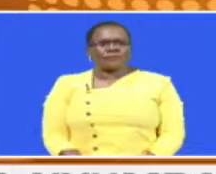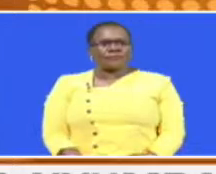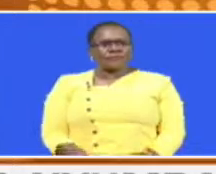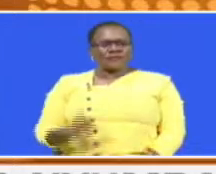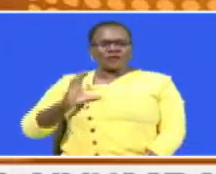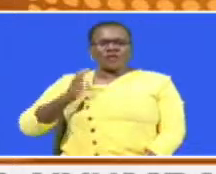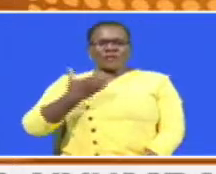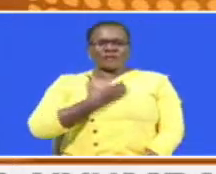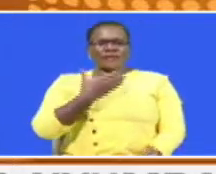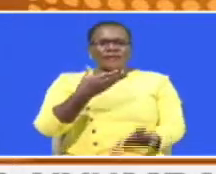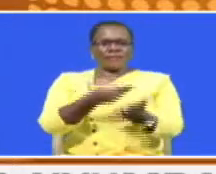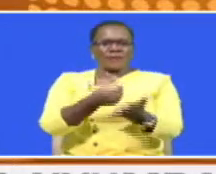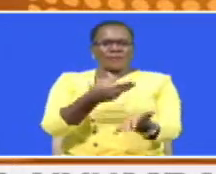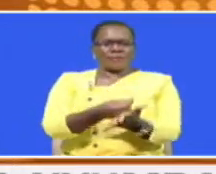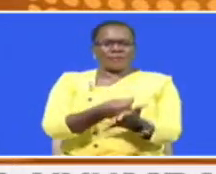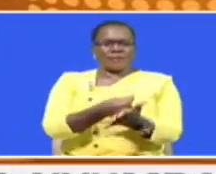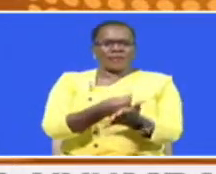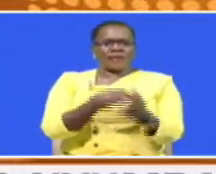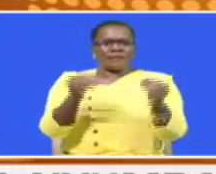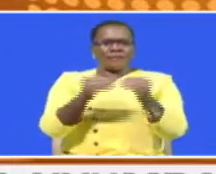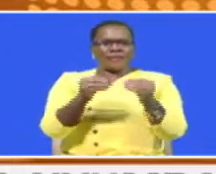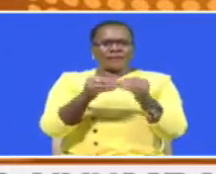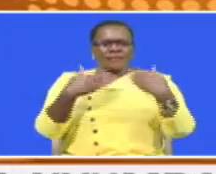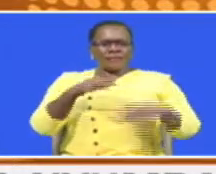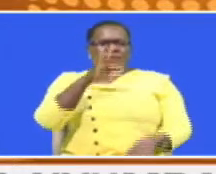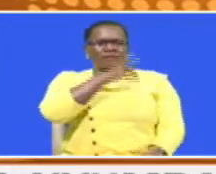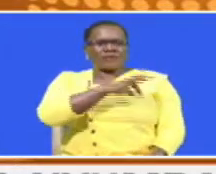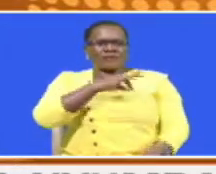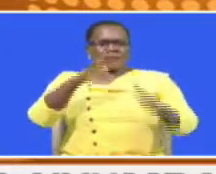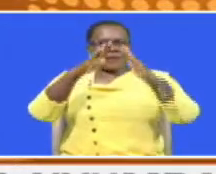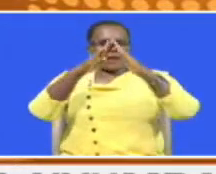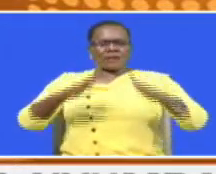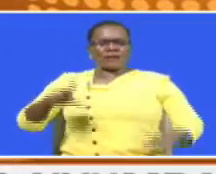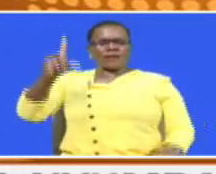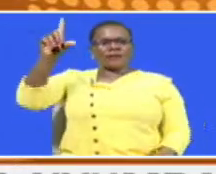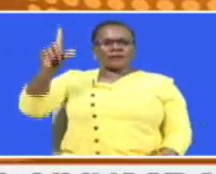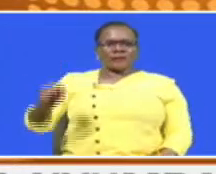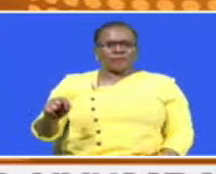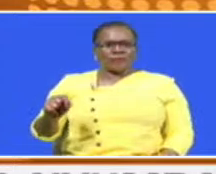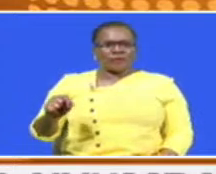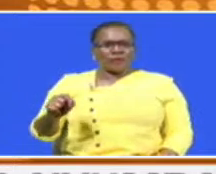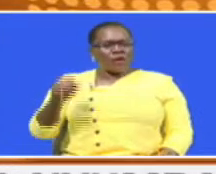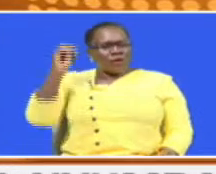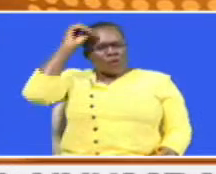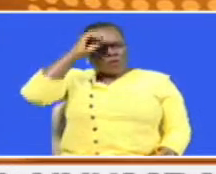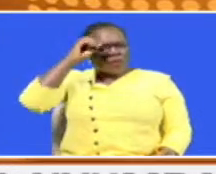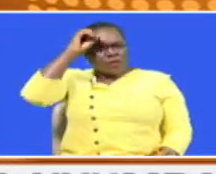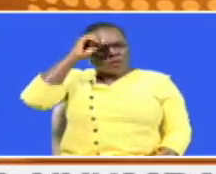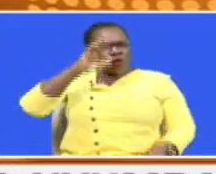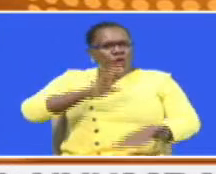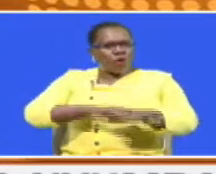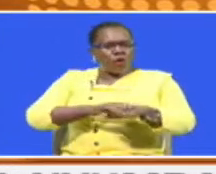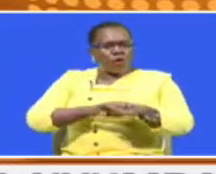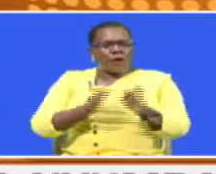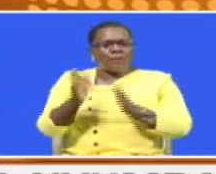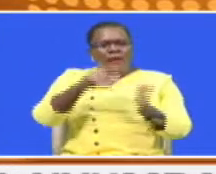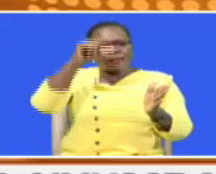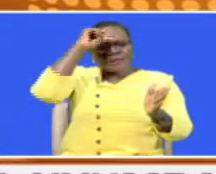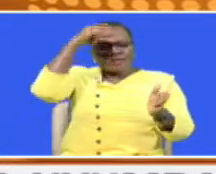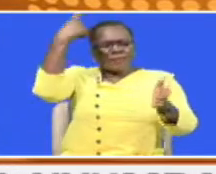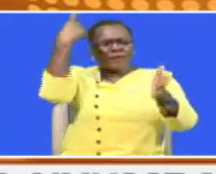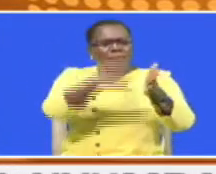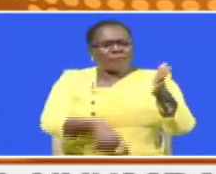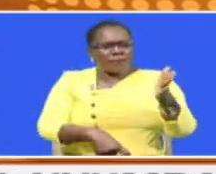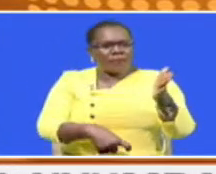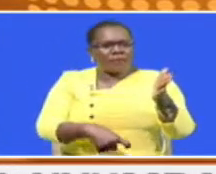Kamati ya bunge ya fedha imeandaa kikao na walionufaika na mradi wa nyumba za bei nafuu kupata maoni yao kuhusu mpango wa serikali wa